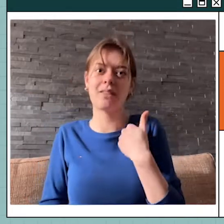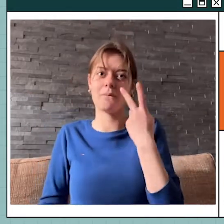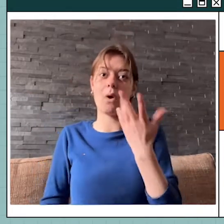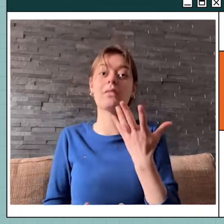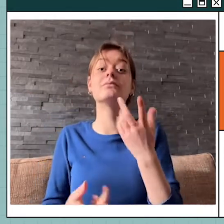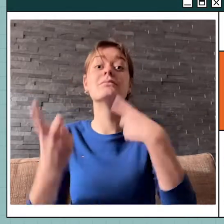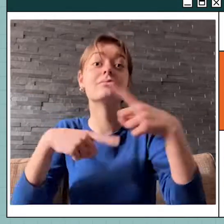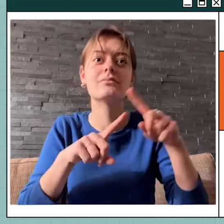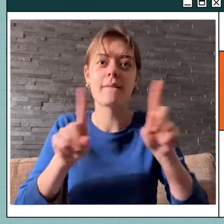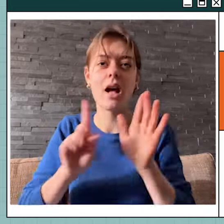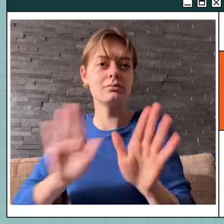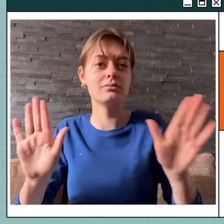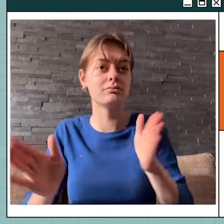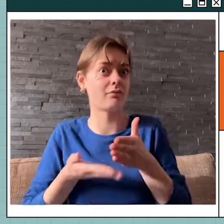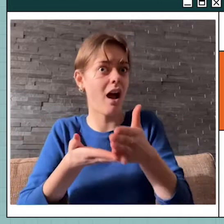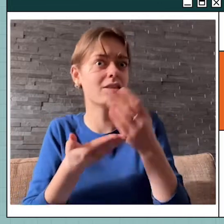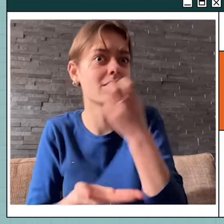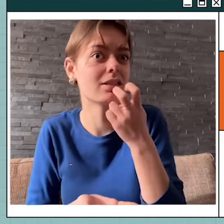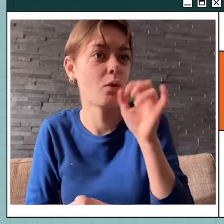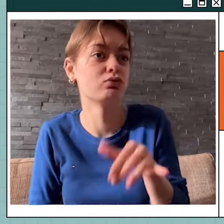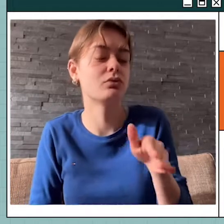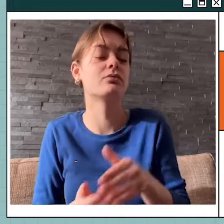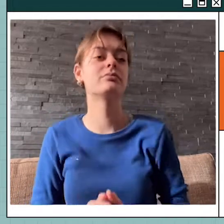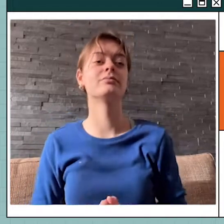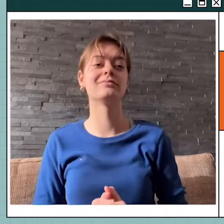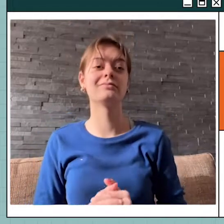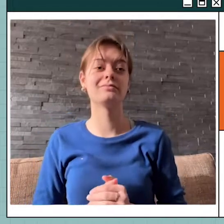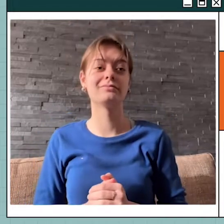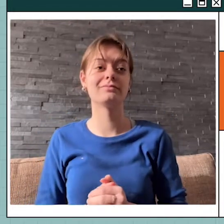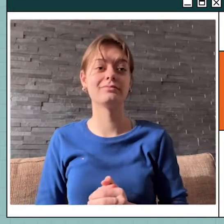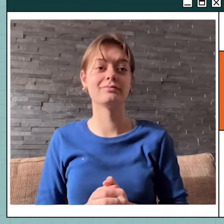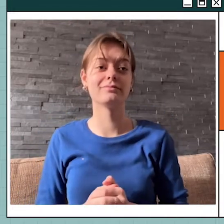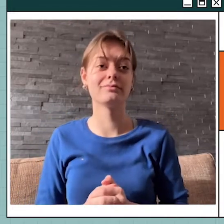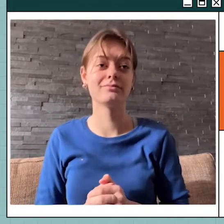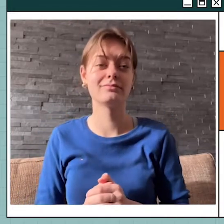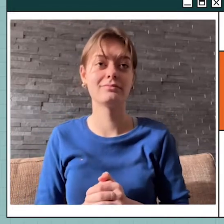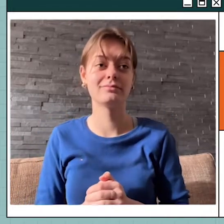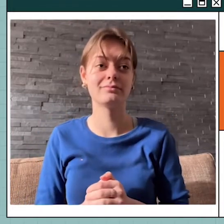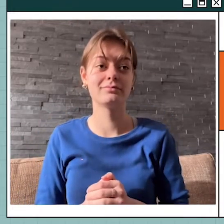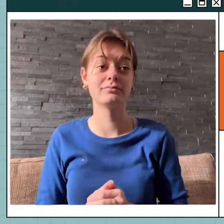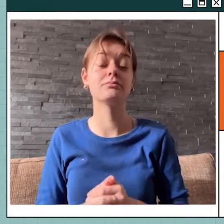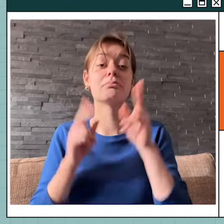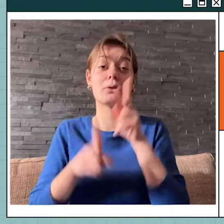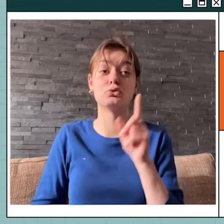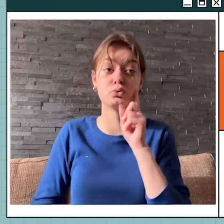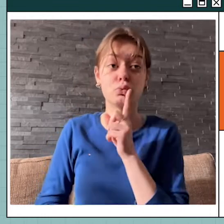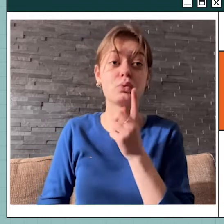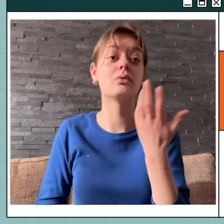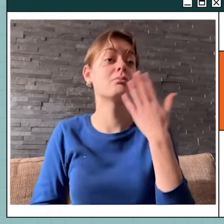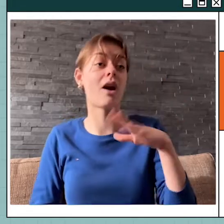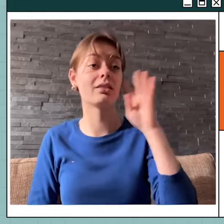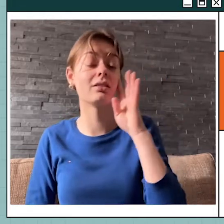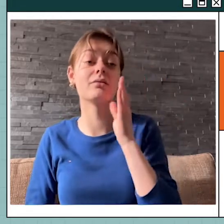pour montrer à quel point c'est quand même vraiment pratique aussi de voir les lèvres pour différencier les mots en langue des signes. Pour les personnes sourdes